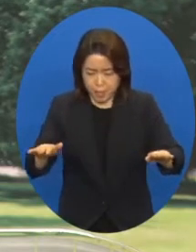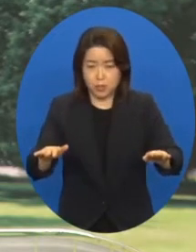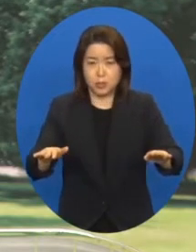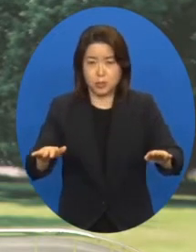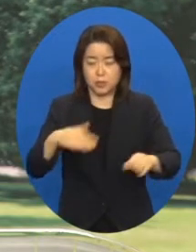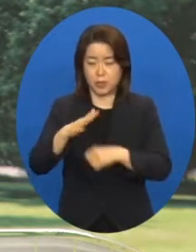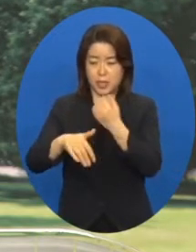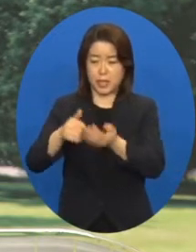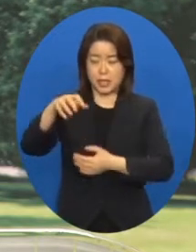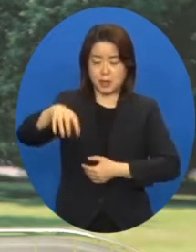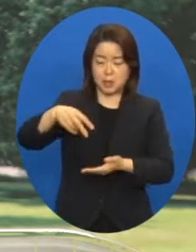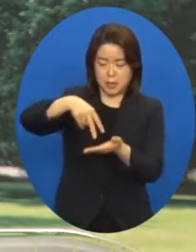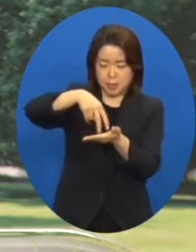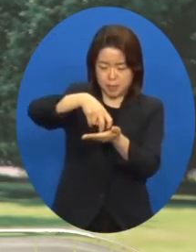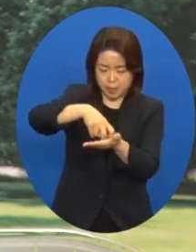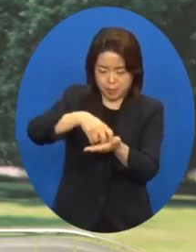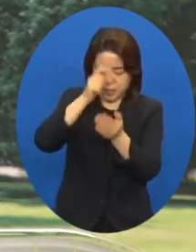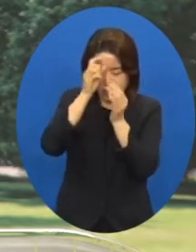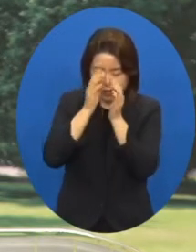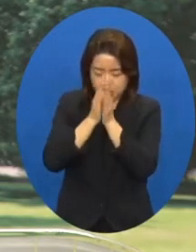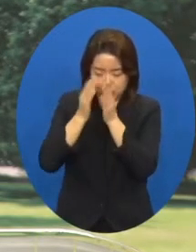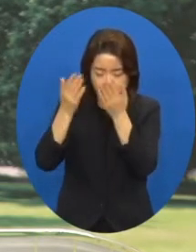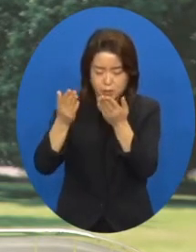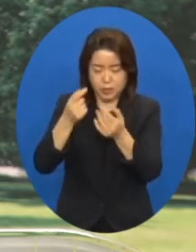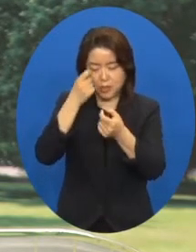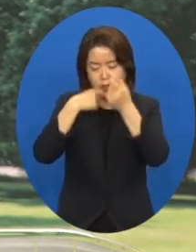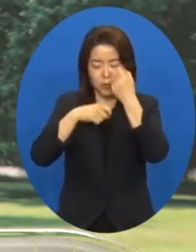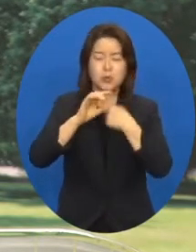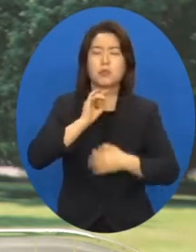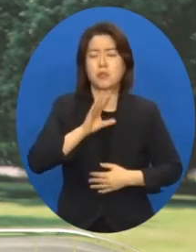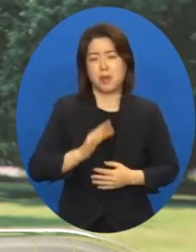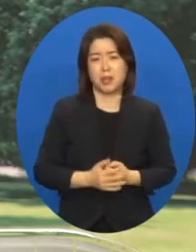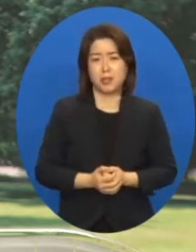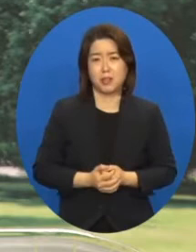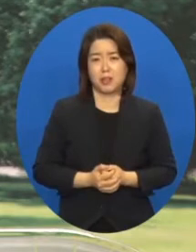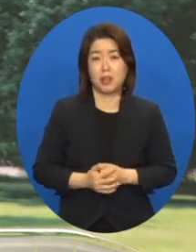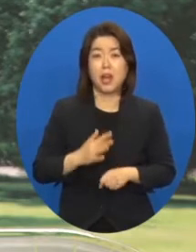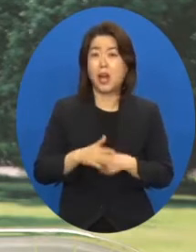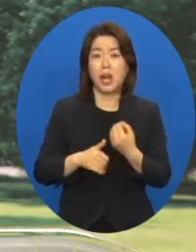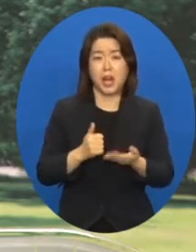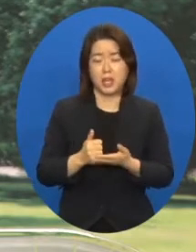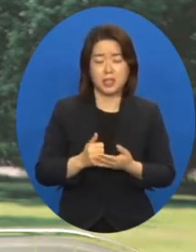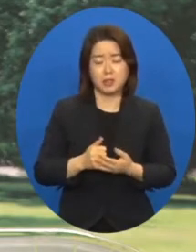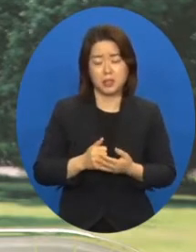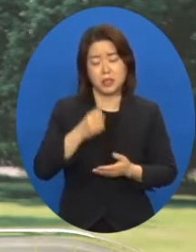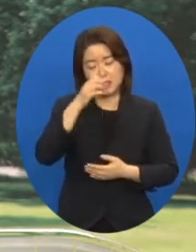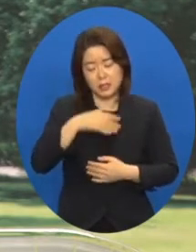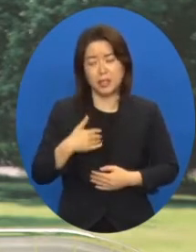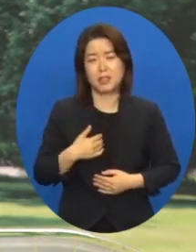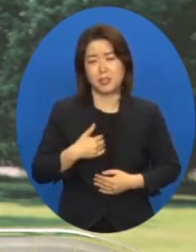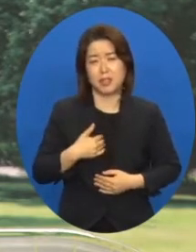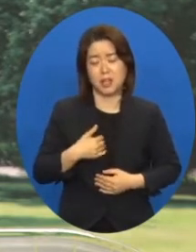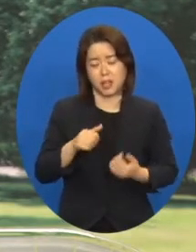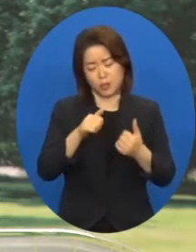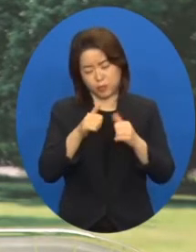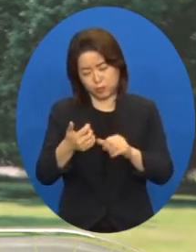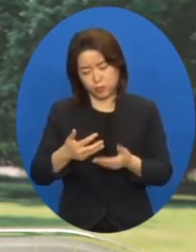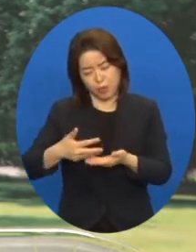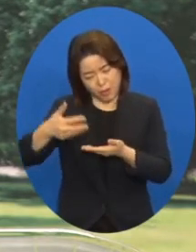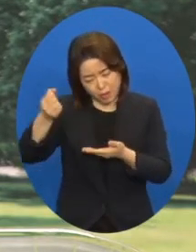앞에 기도하는데 눈물밖에 안 나오더래. 하나님, 그냥 차라리 나를 그냥 데려가